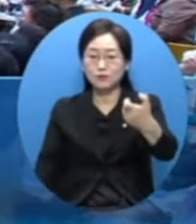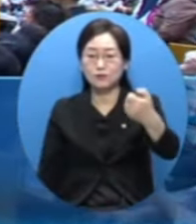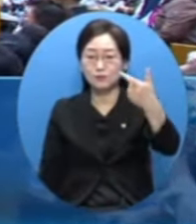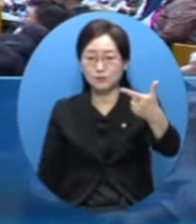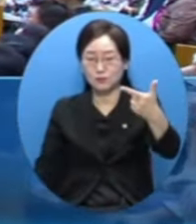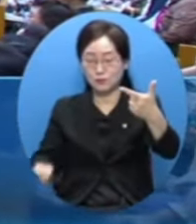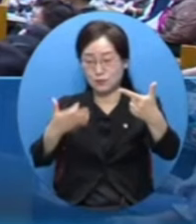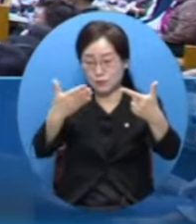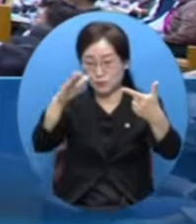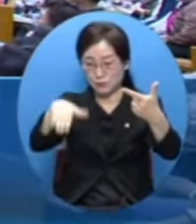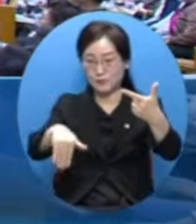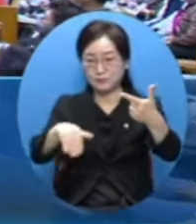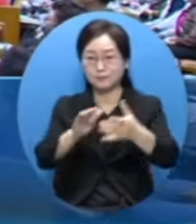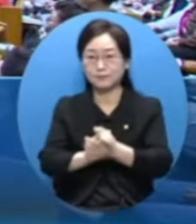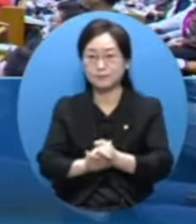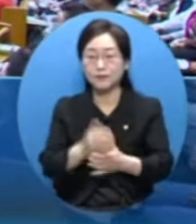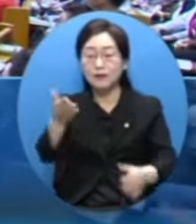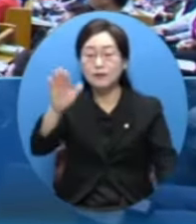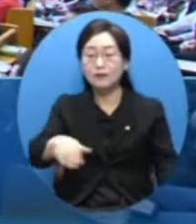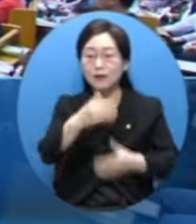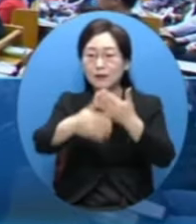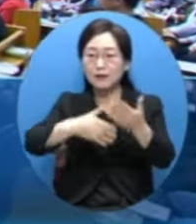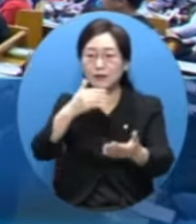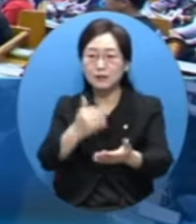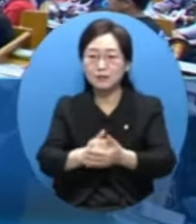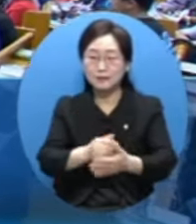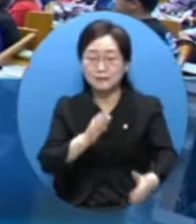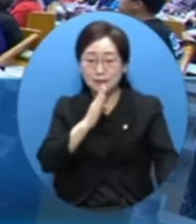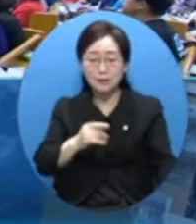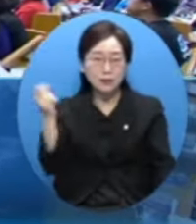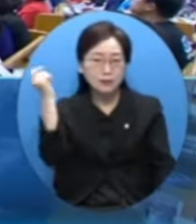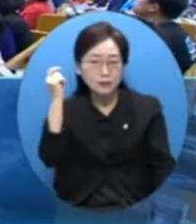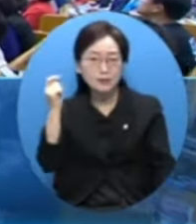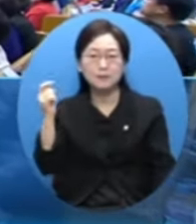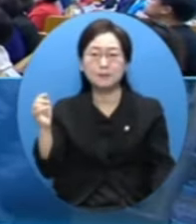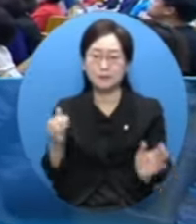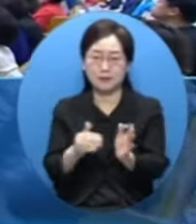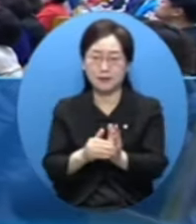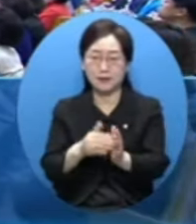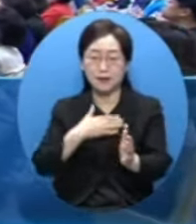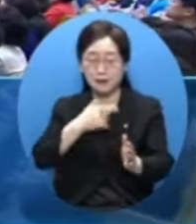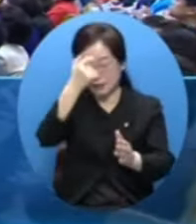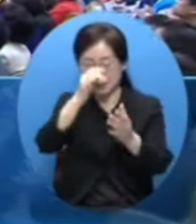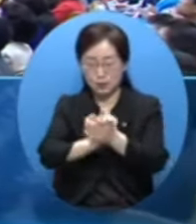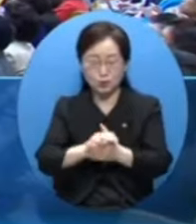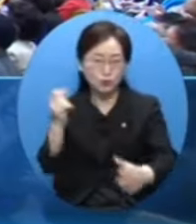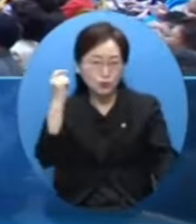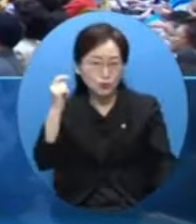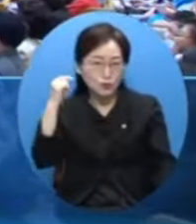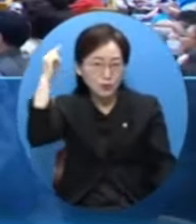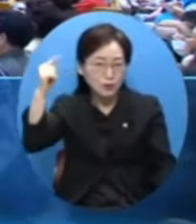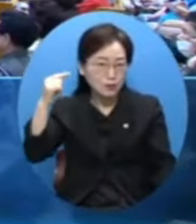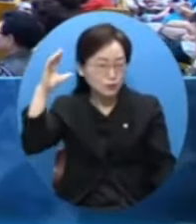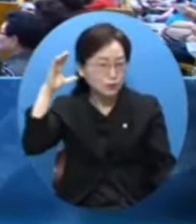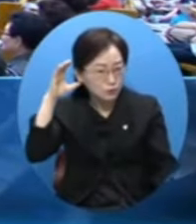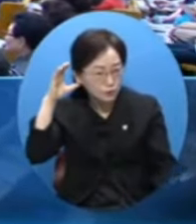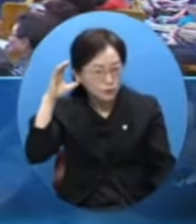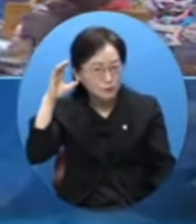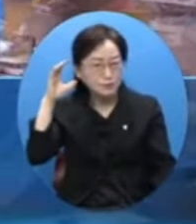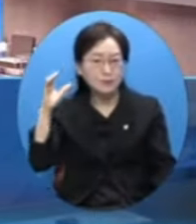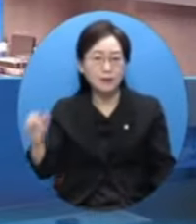19절 20절을 말씀합니다. 그러나 하나님이 실로 들으셨으며 내 기도 소리에 귀를